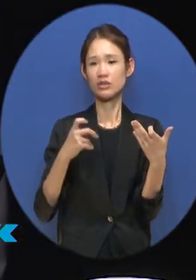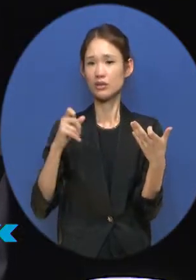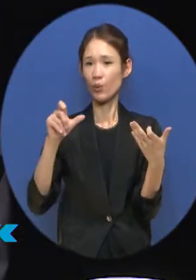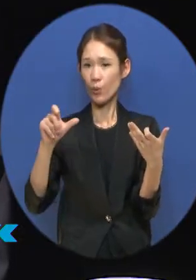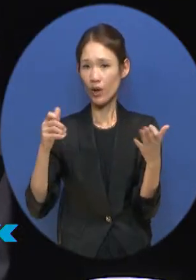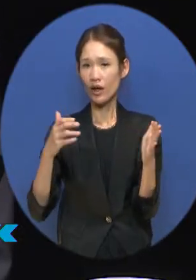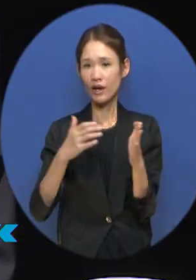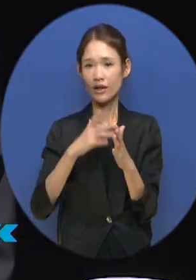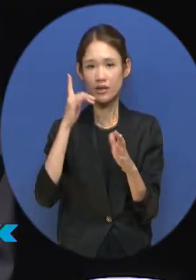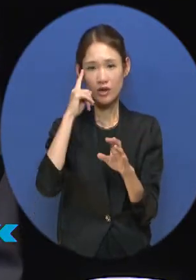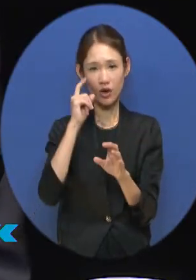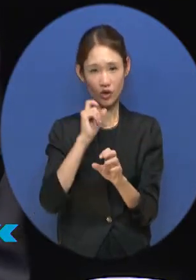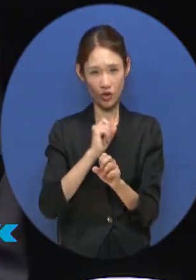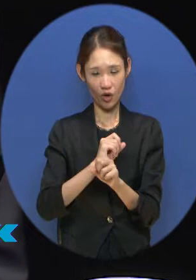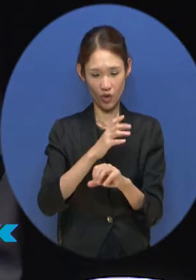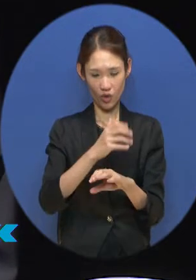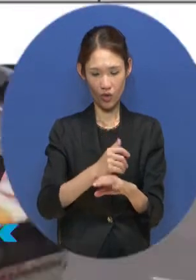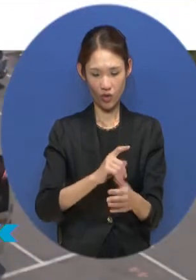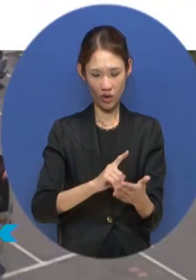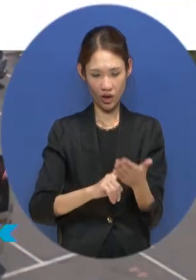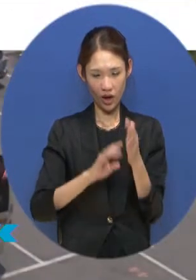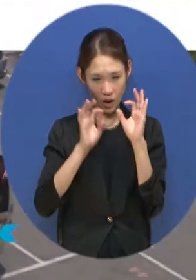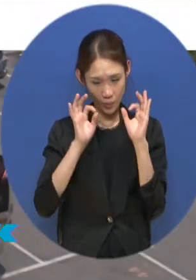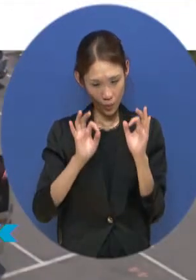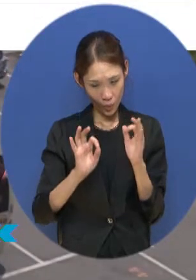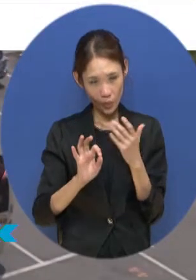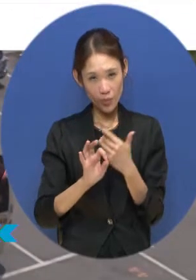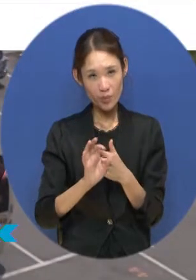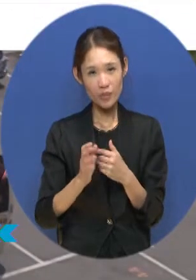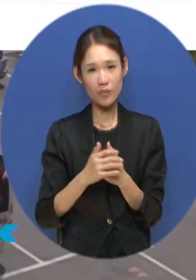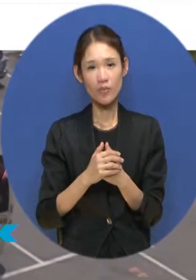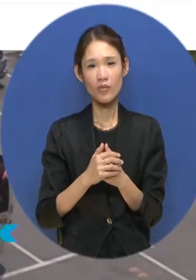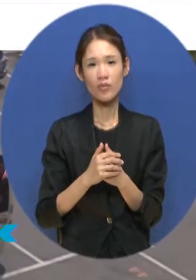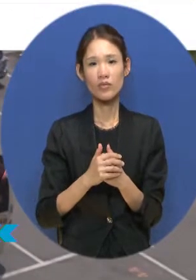2014년도에서 15년까지 한 연구 결과에 의하면